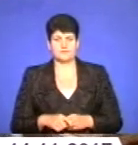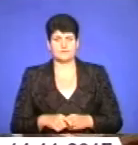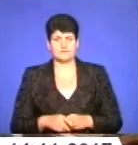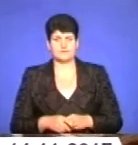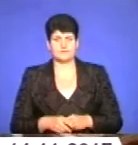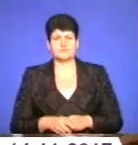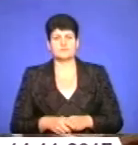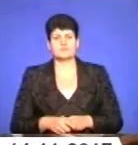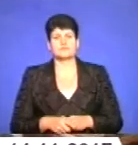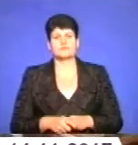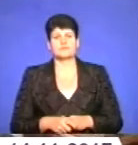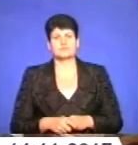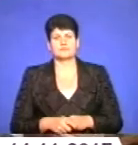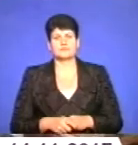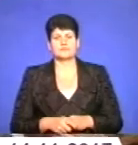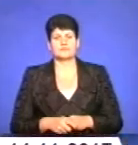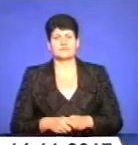Струс, Юрій Багрій, Вісті ТТБ.